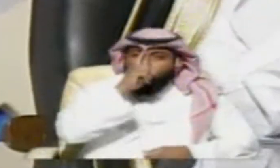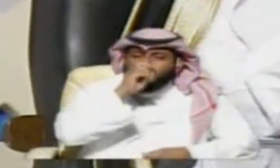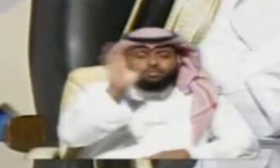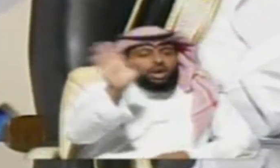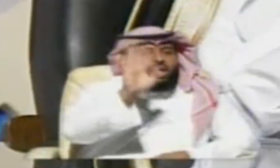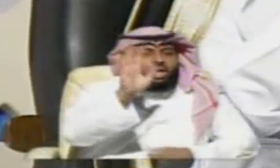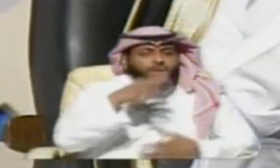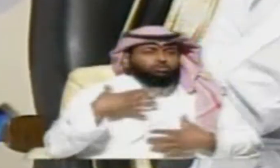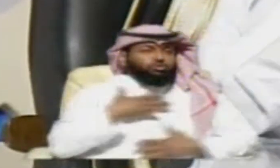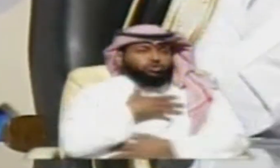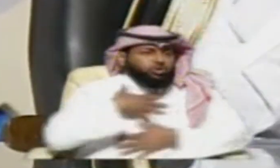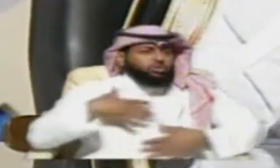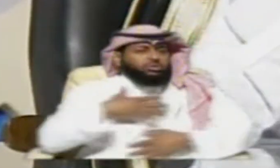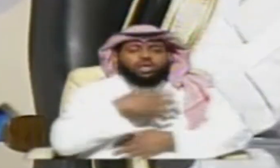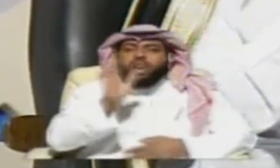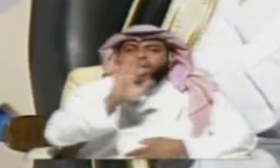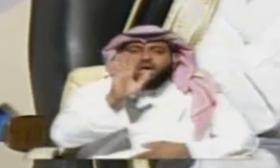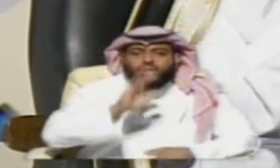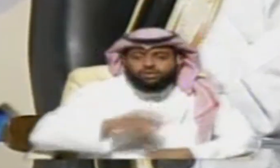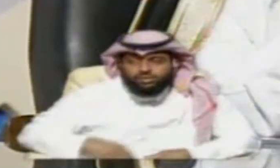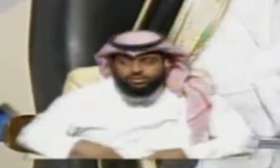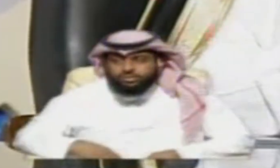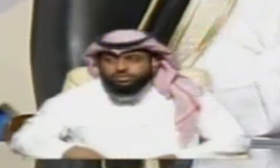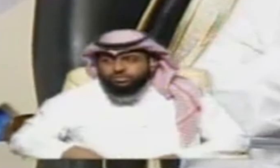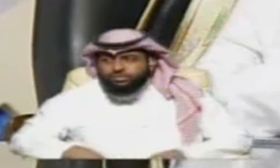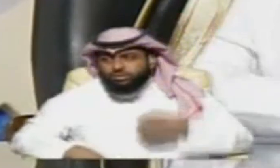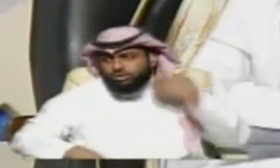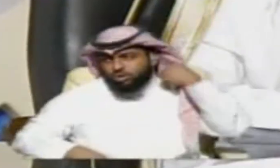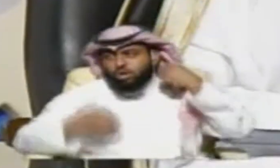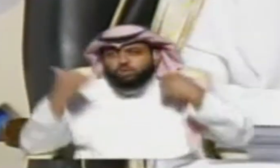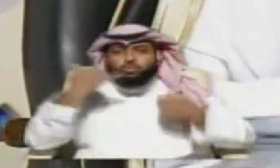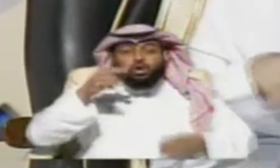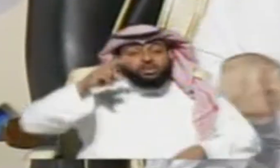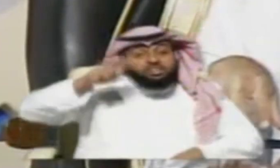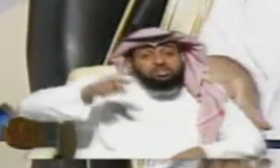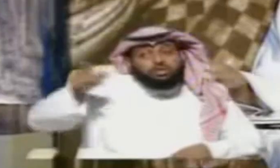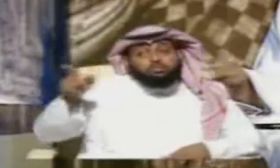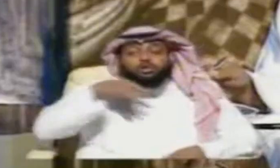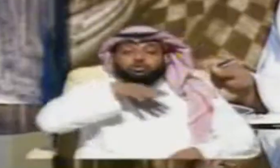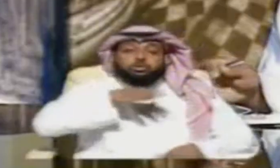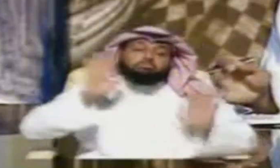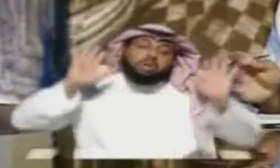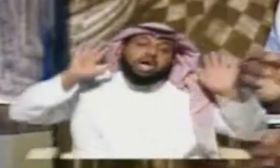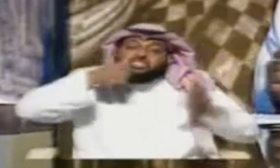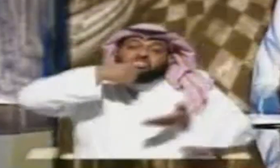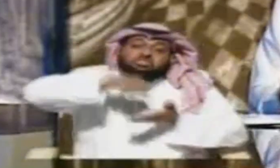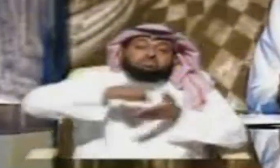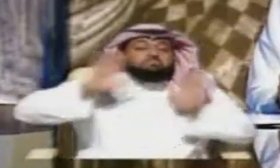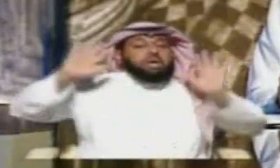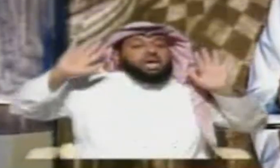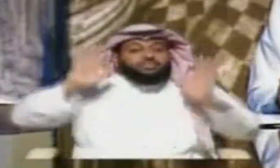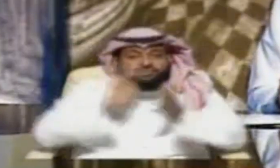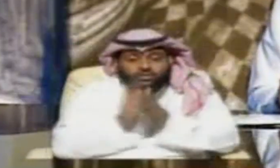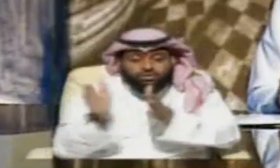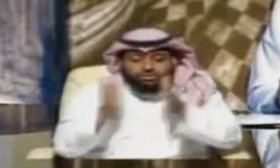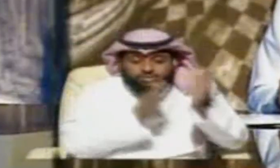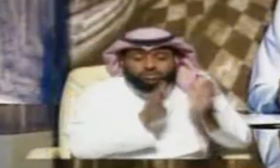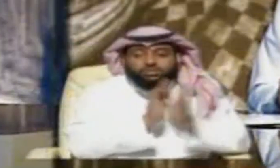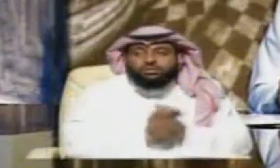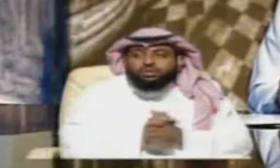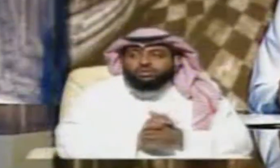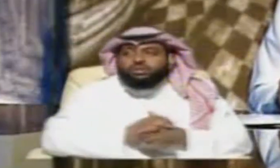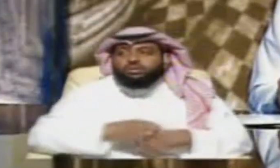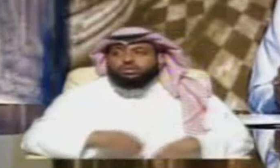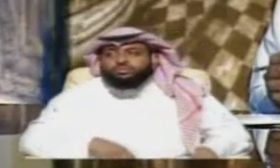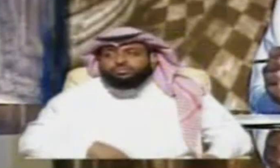منهم أسلم بأن يغتسل. بارك الله. وأما ركعتان فلا أعلم أن لها أصلا. نورة تقول هل المشروع في صلاة التراويح